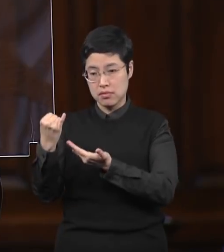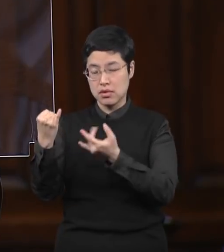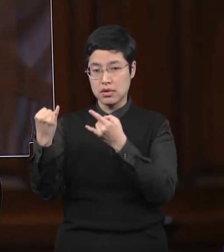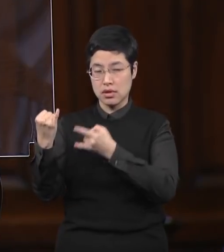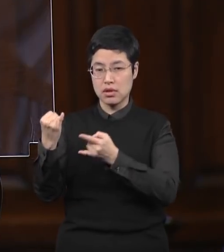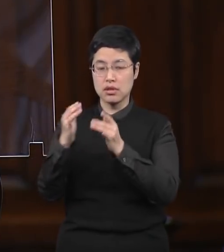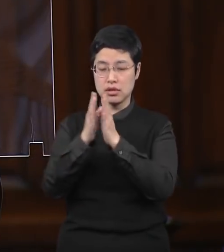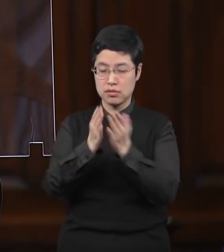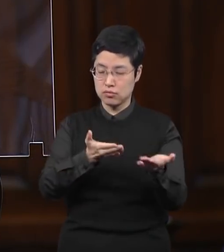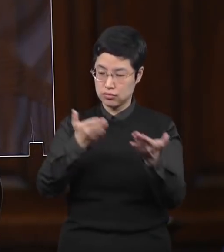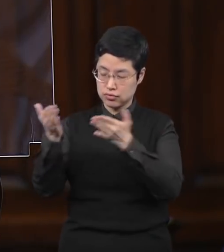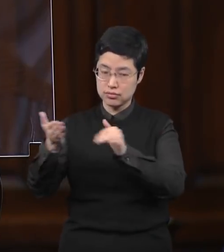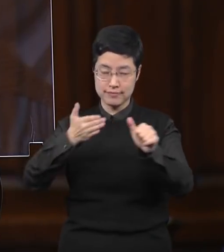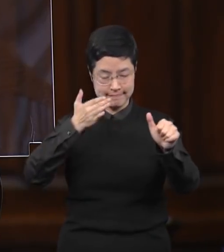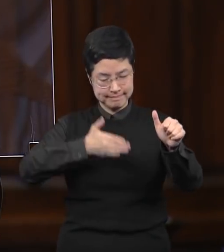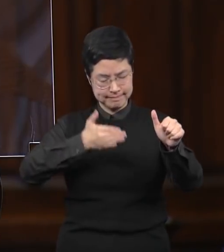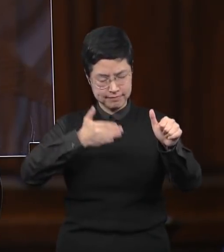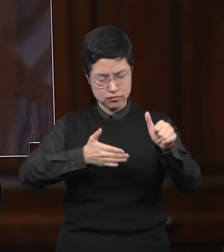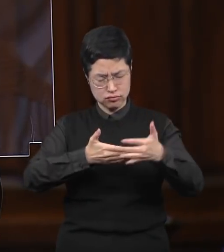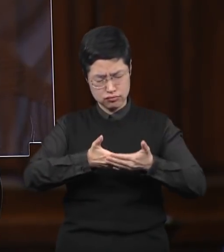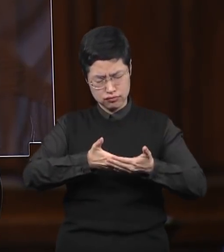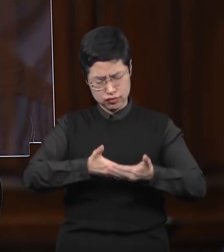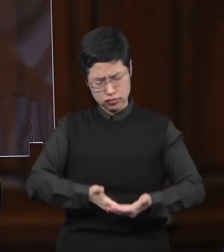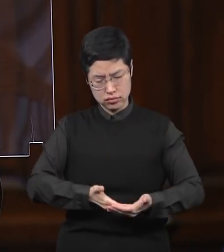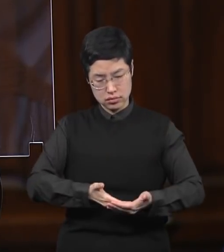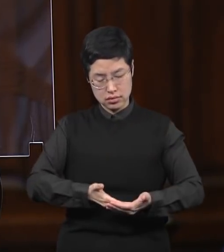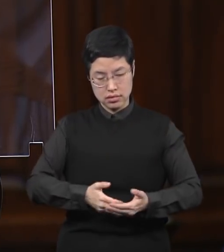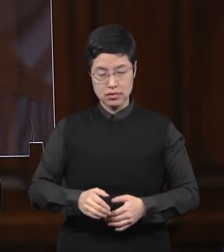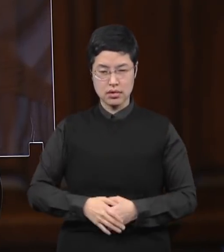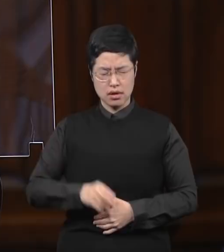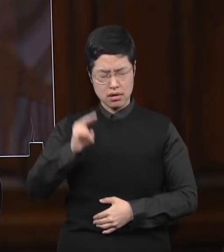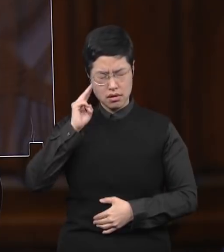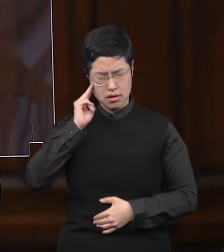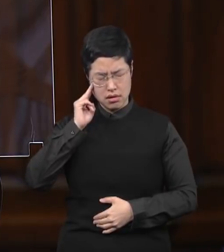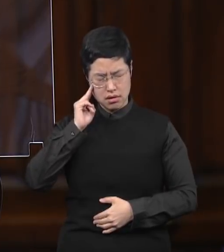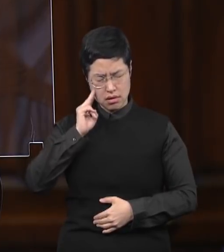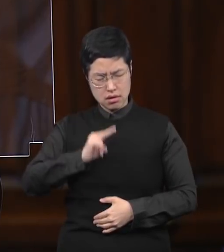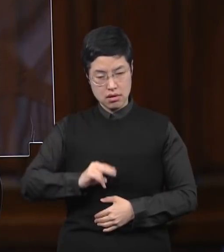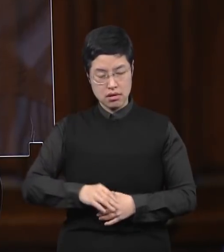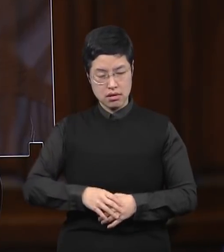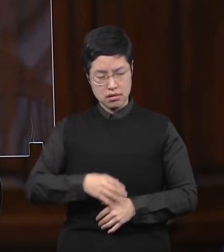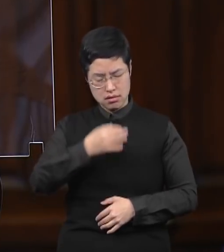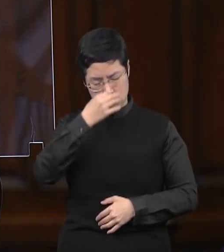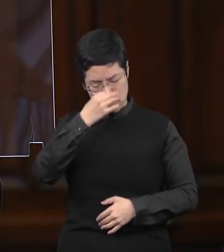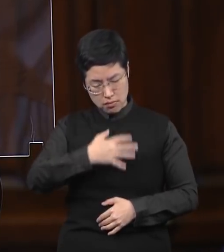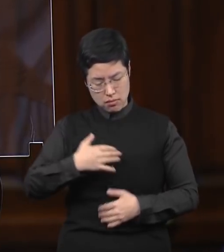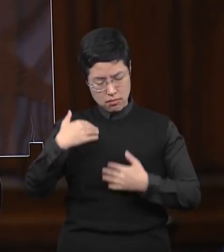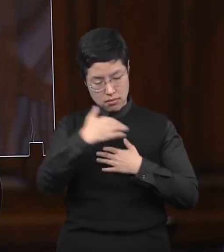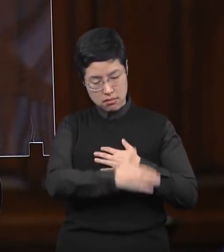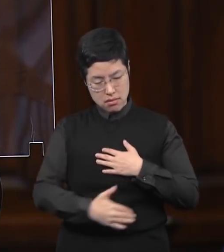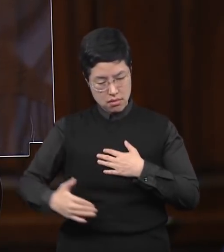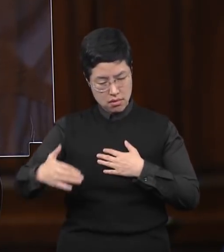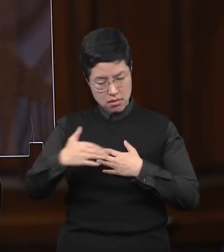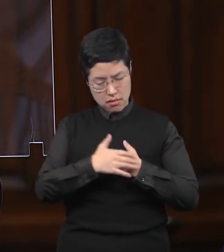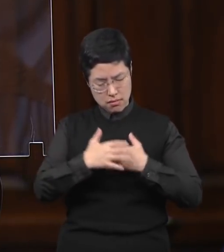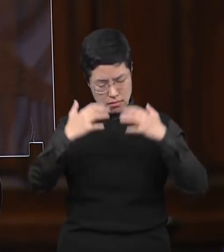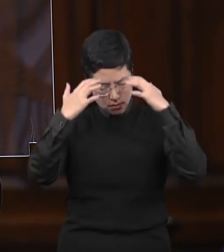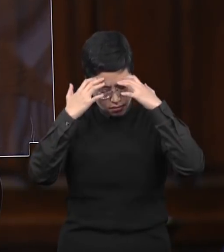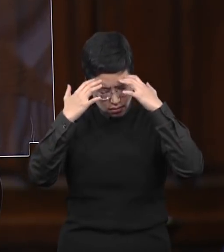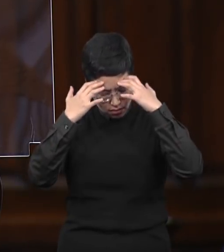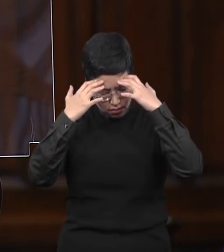주십시오. 무겁고 혹독하게 짓누르던 육신의